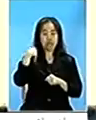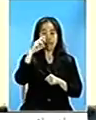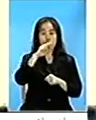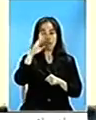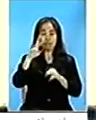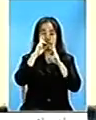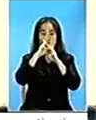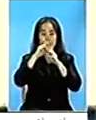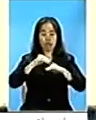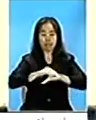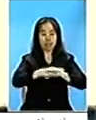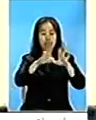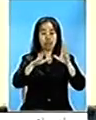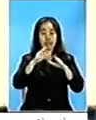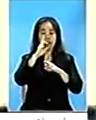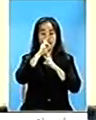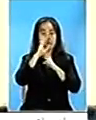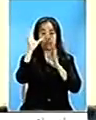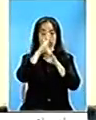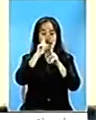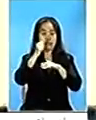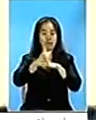ายของสังคมการ